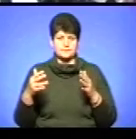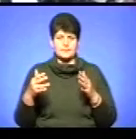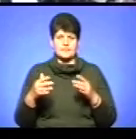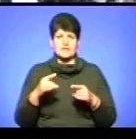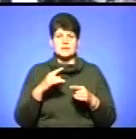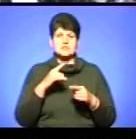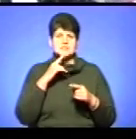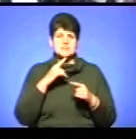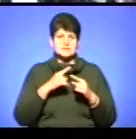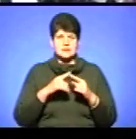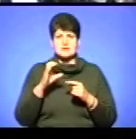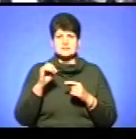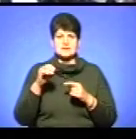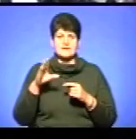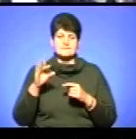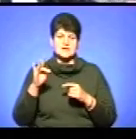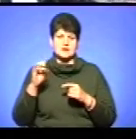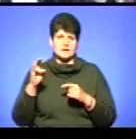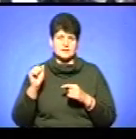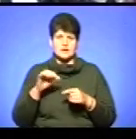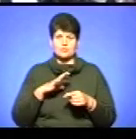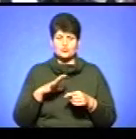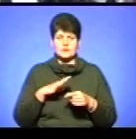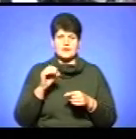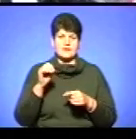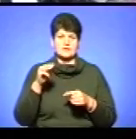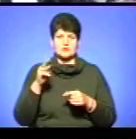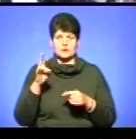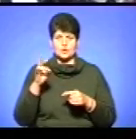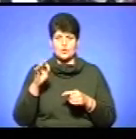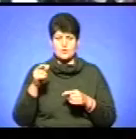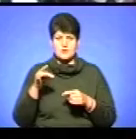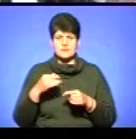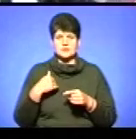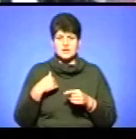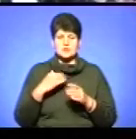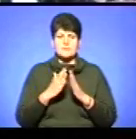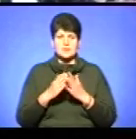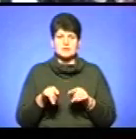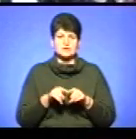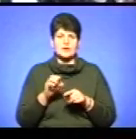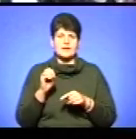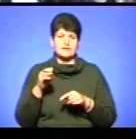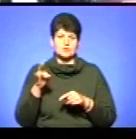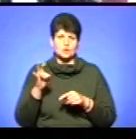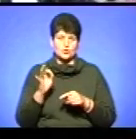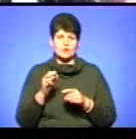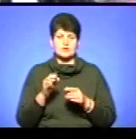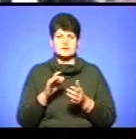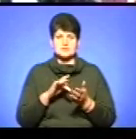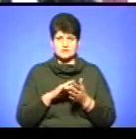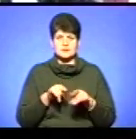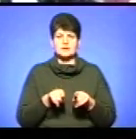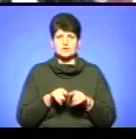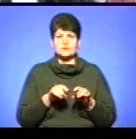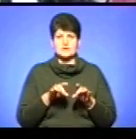Северина була етнографом, і наша бібліотека також етноцентр, і ми тому вирішили робити про